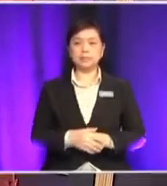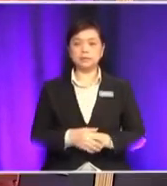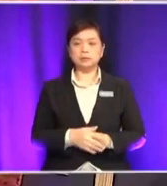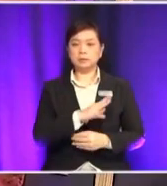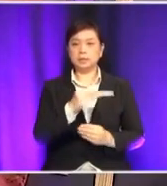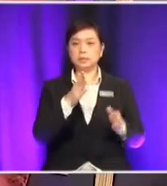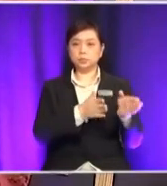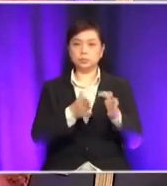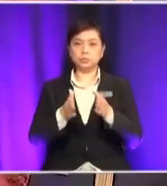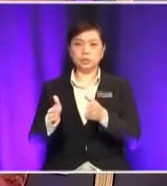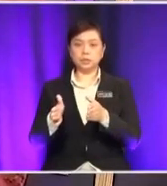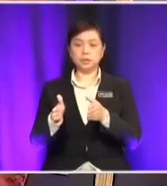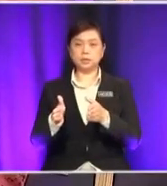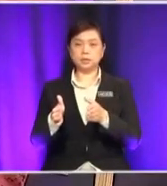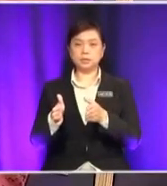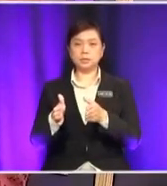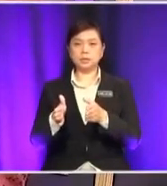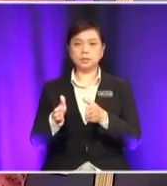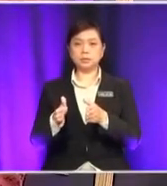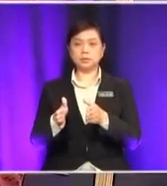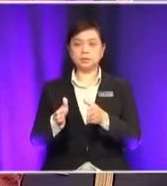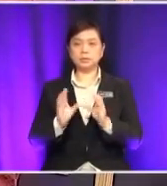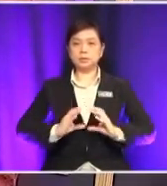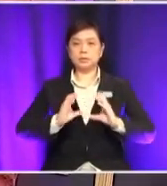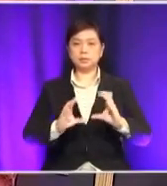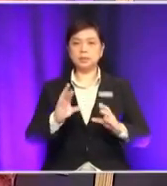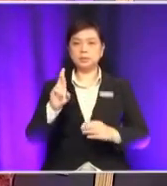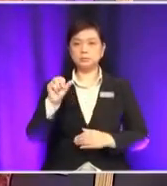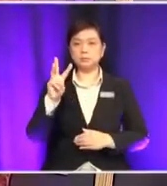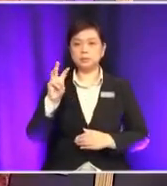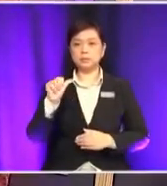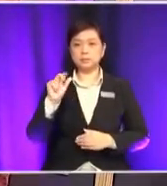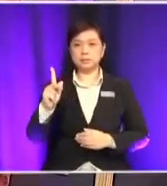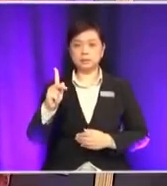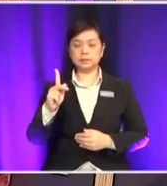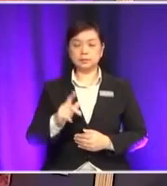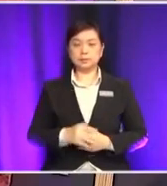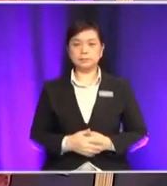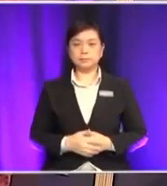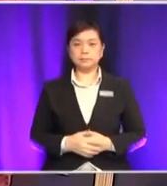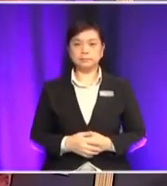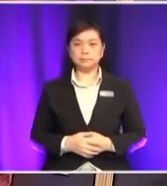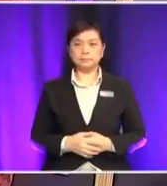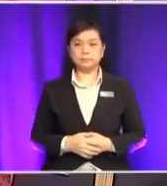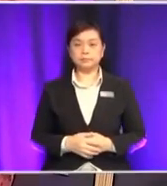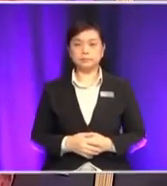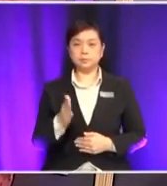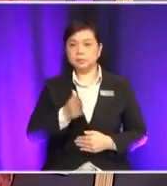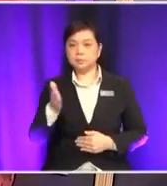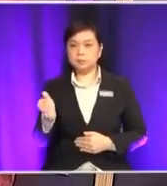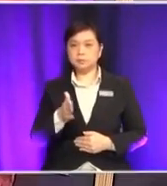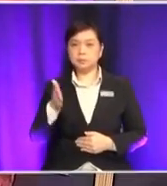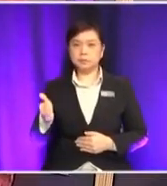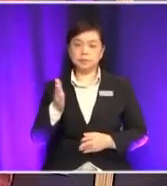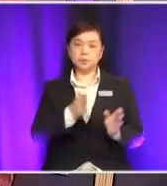rawa apabila Kromosom homolog menyusun secara rawa di side silahkan bersebelahan